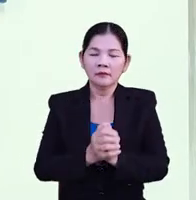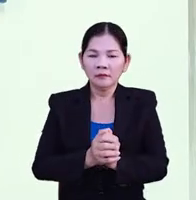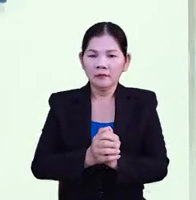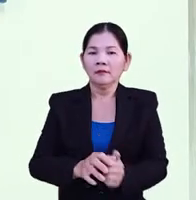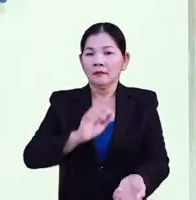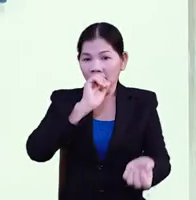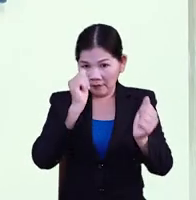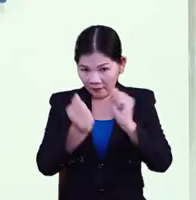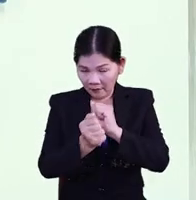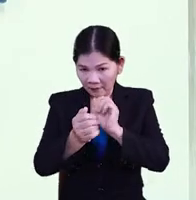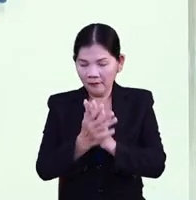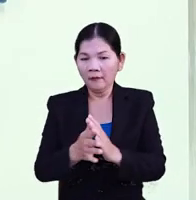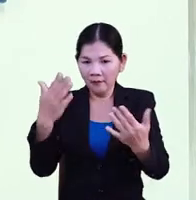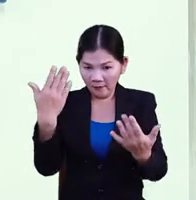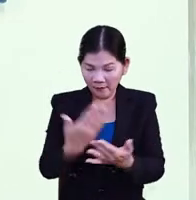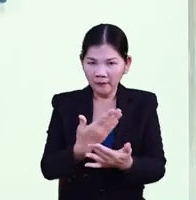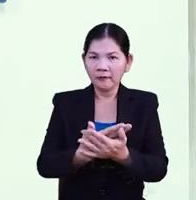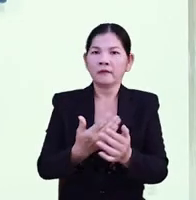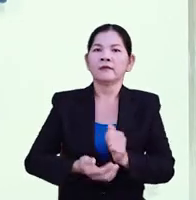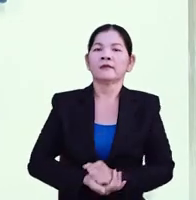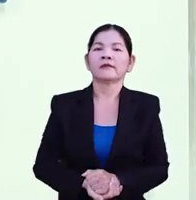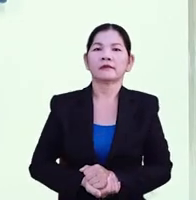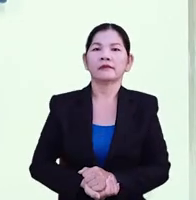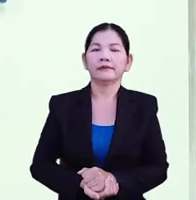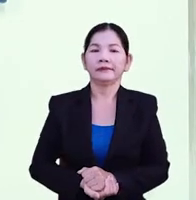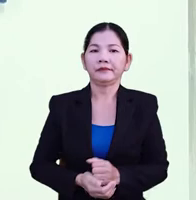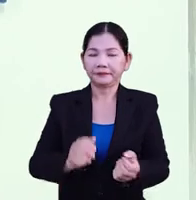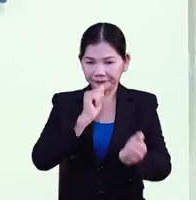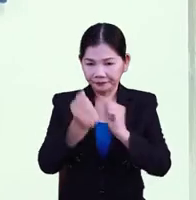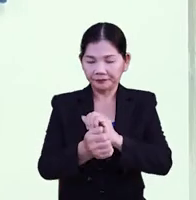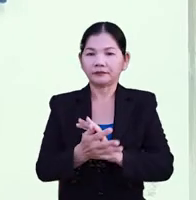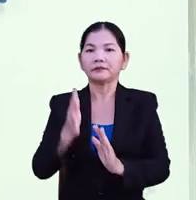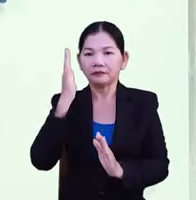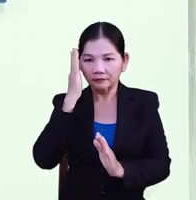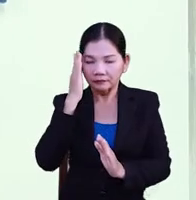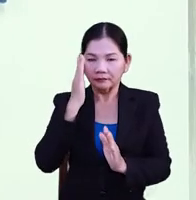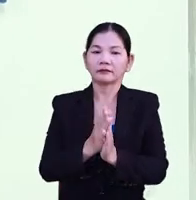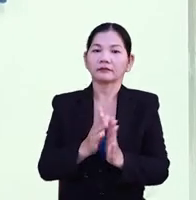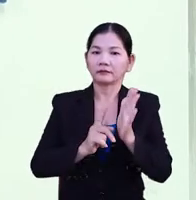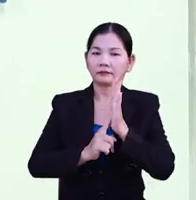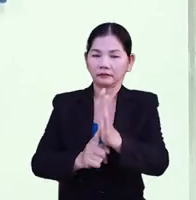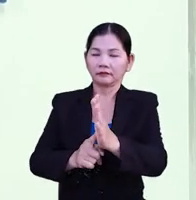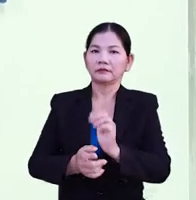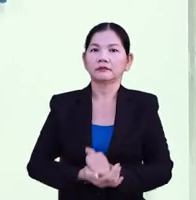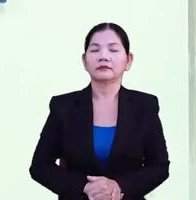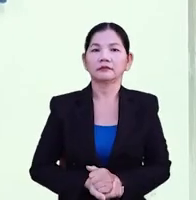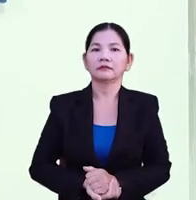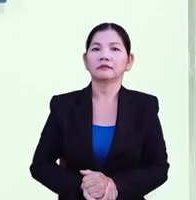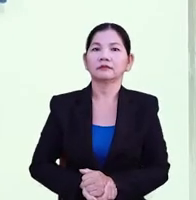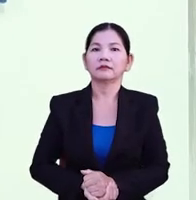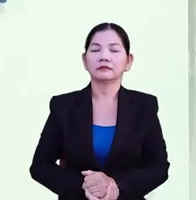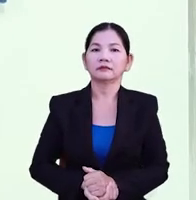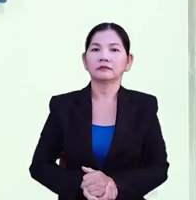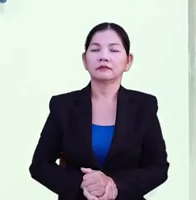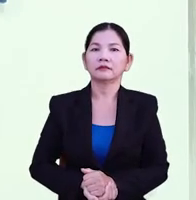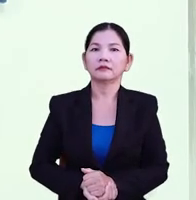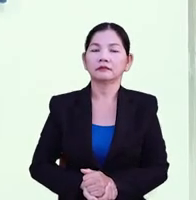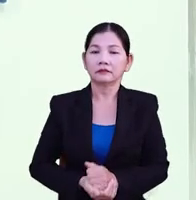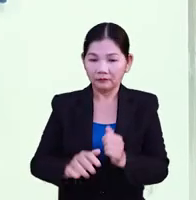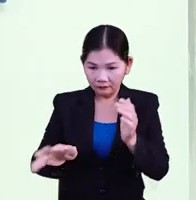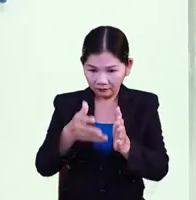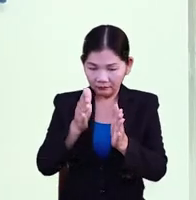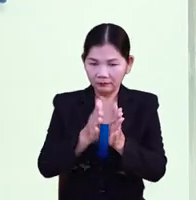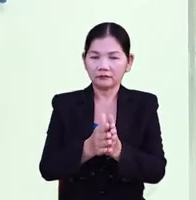กายหลังเวงบานนะจ้ากายตามเอาไว้ได้นะครูบานบังหันก้นจ้าเอาก้